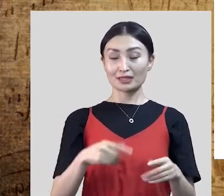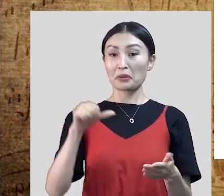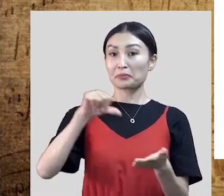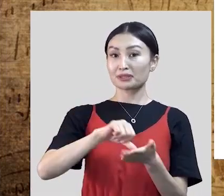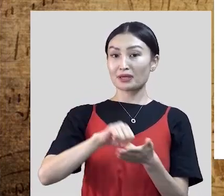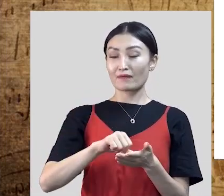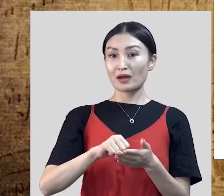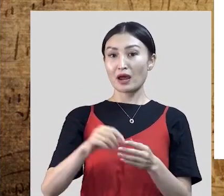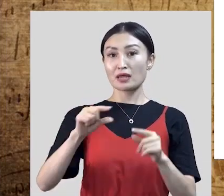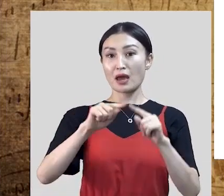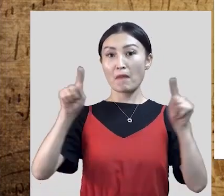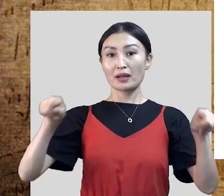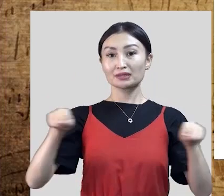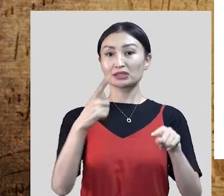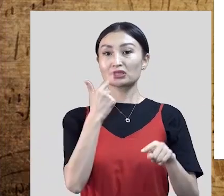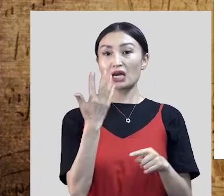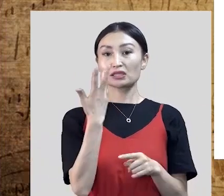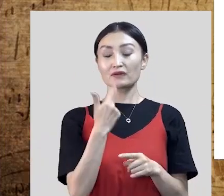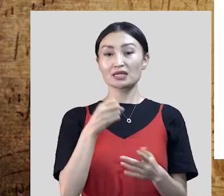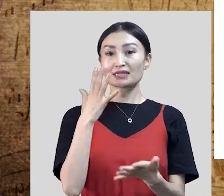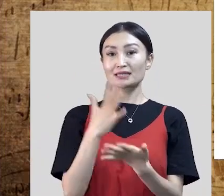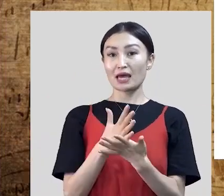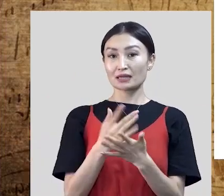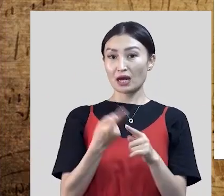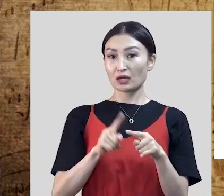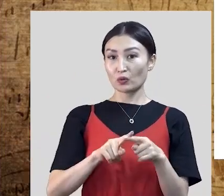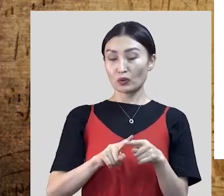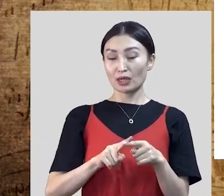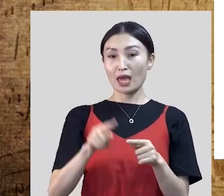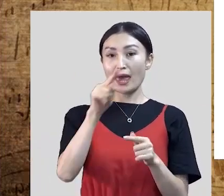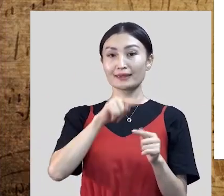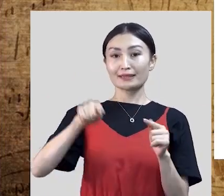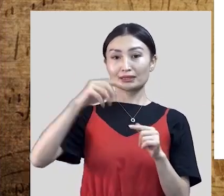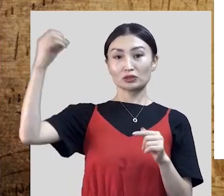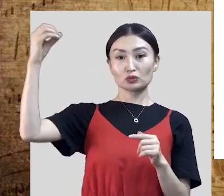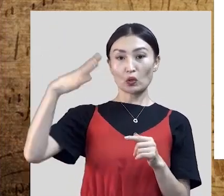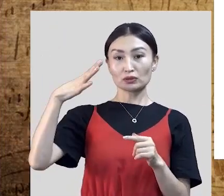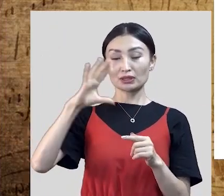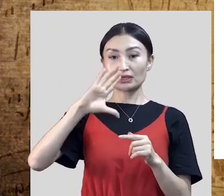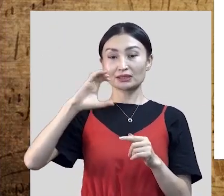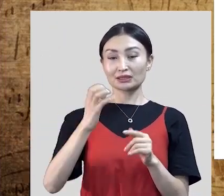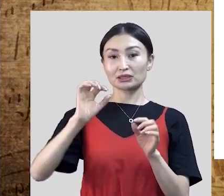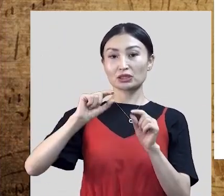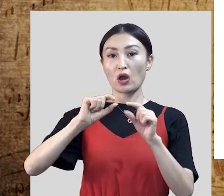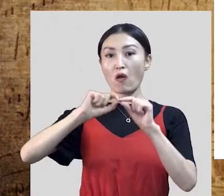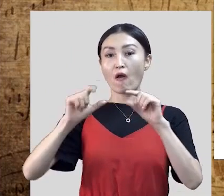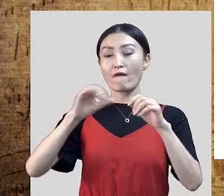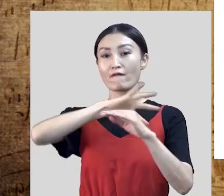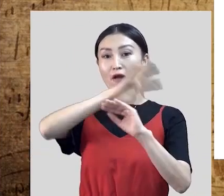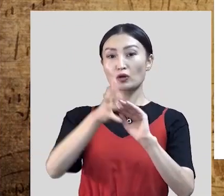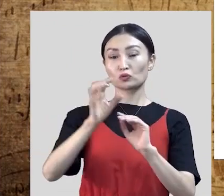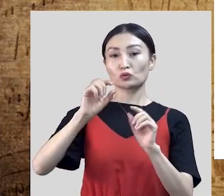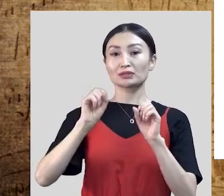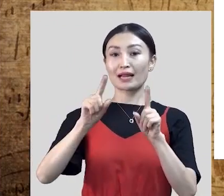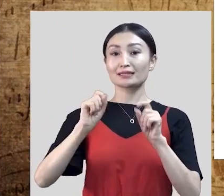собой полотнище красного цвета, в центре которого расположен диск солнца с отходящими от него по кругу